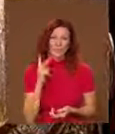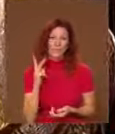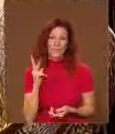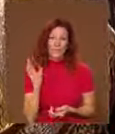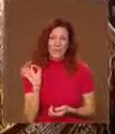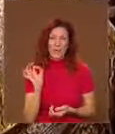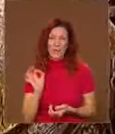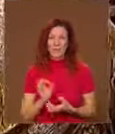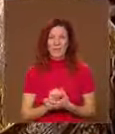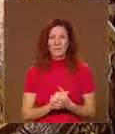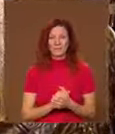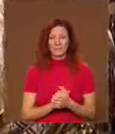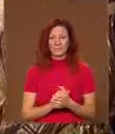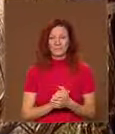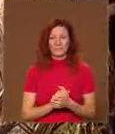в момента.